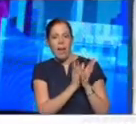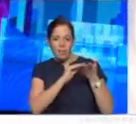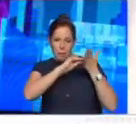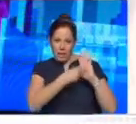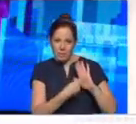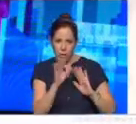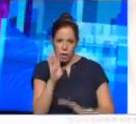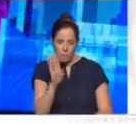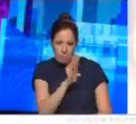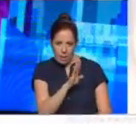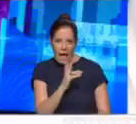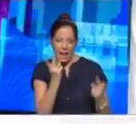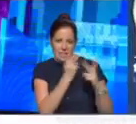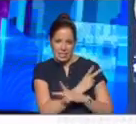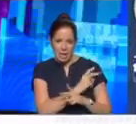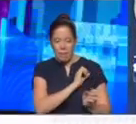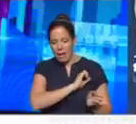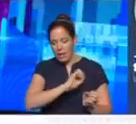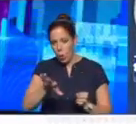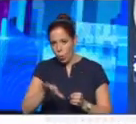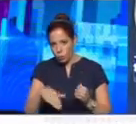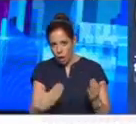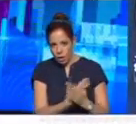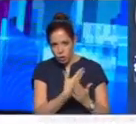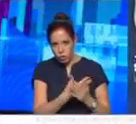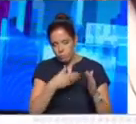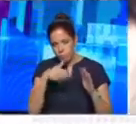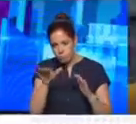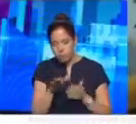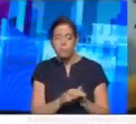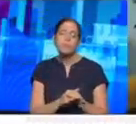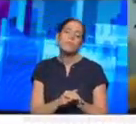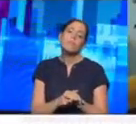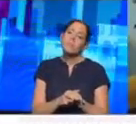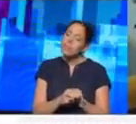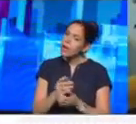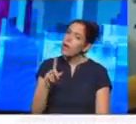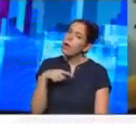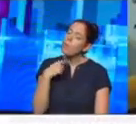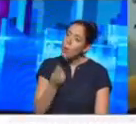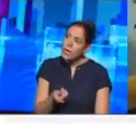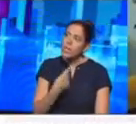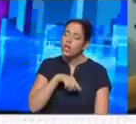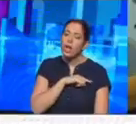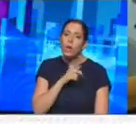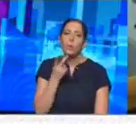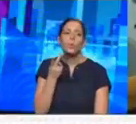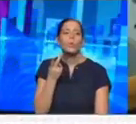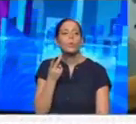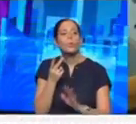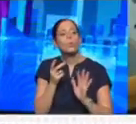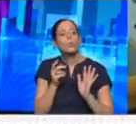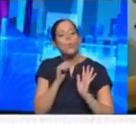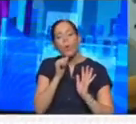של נתניהו על הסכמי הגירוש החדשים? כן, בוא נגיד שאנחנו התעוררנו היום באופטימיות